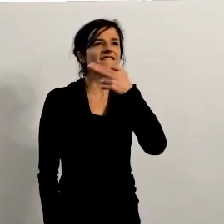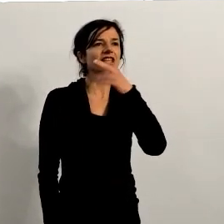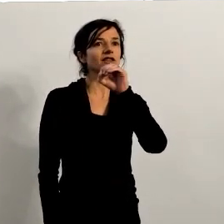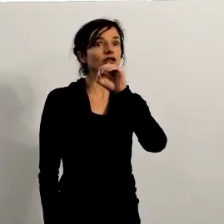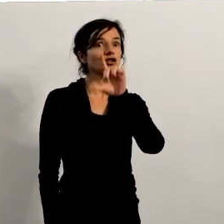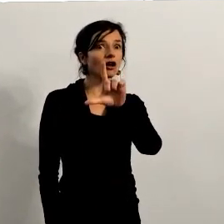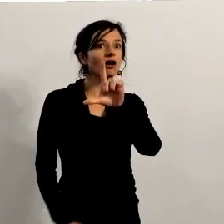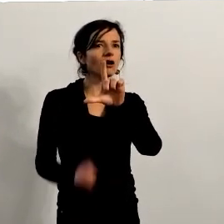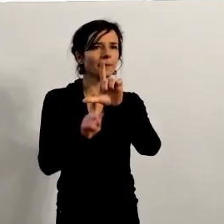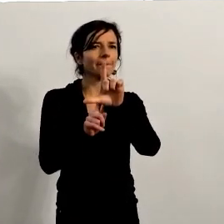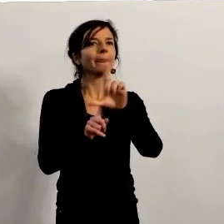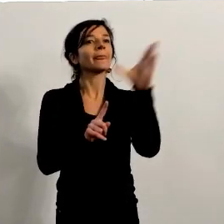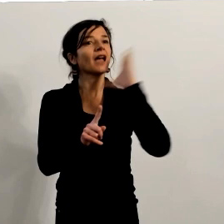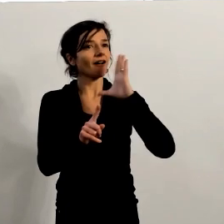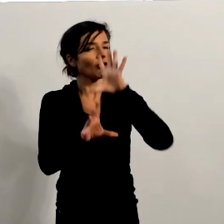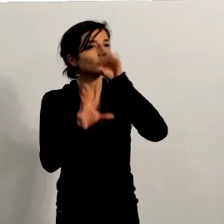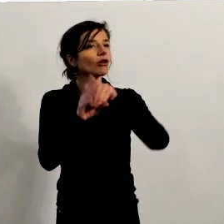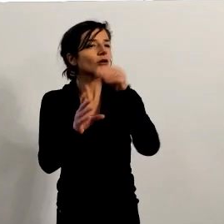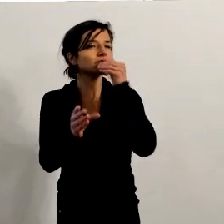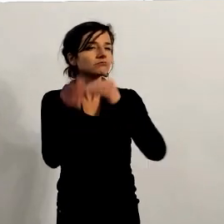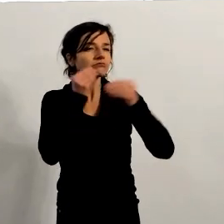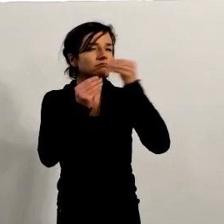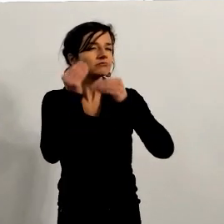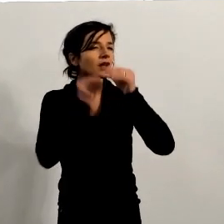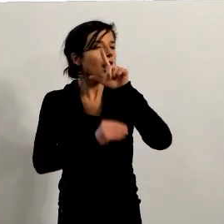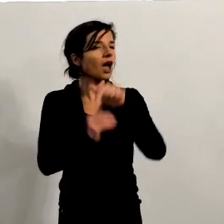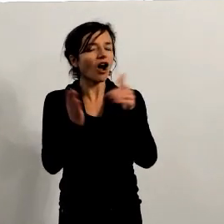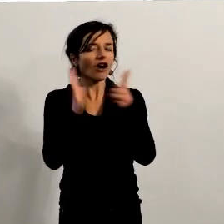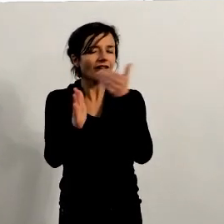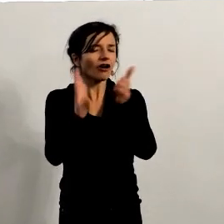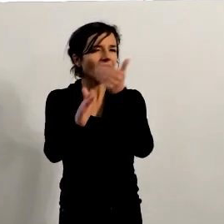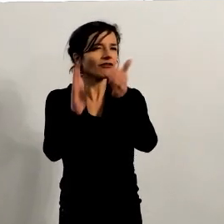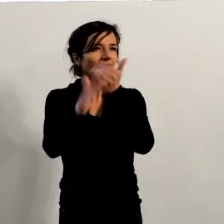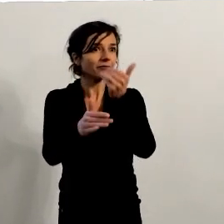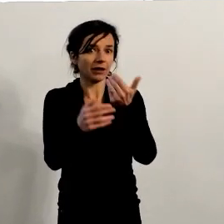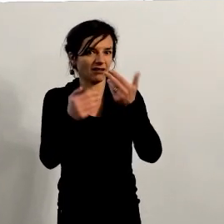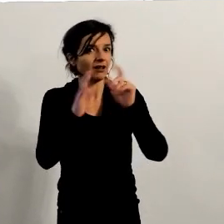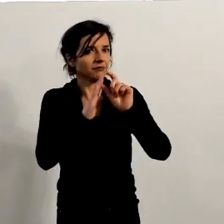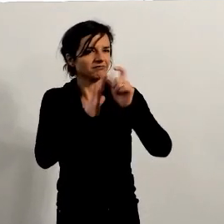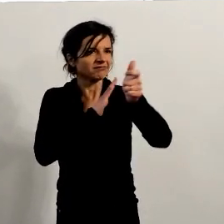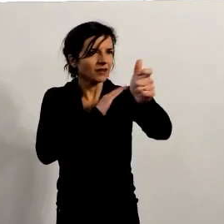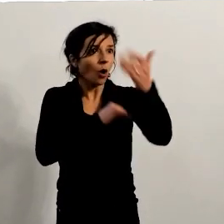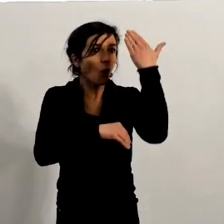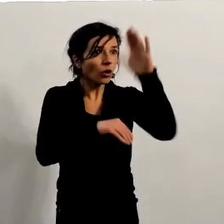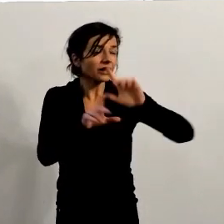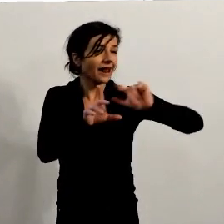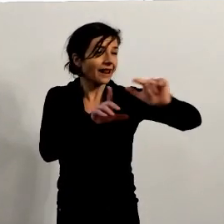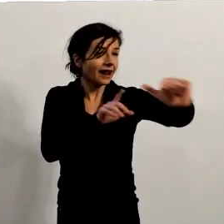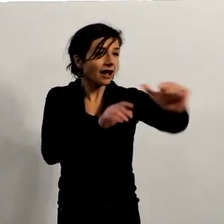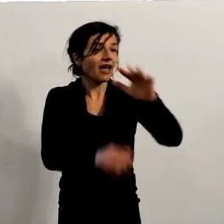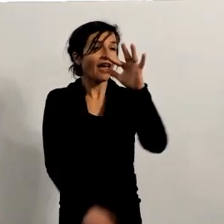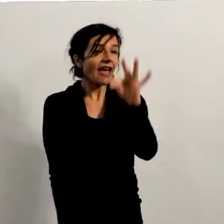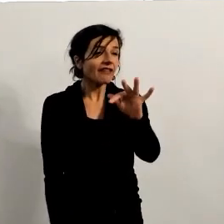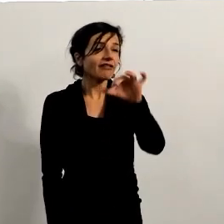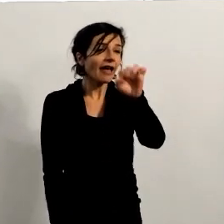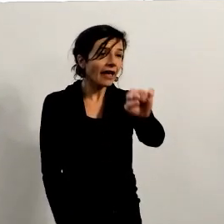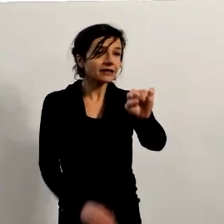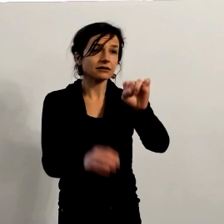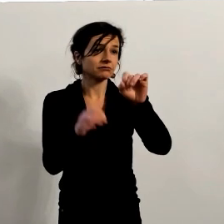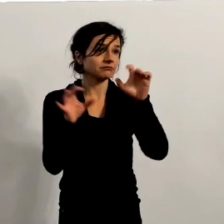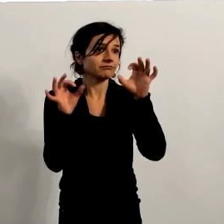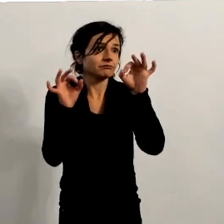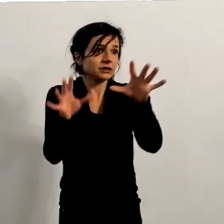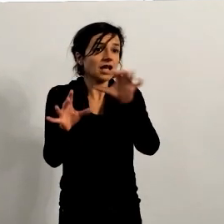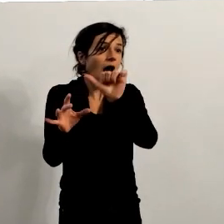famille, il y a d'autres bisphénols qui suivent, bisphénol S, bisphénol F, il y en a presque autant que de lettres de l'alphabet, et donc on a